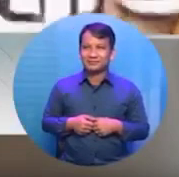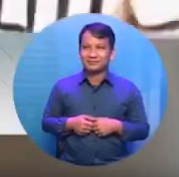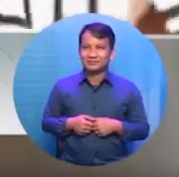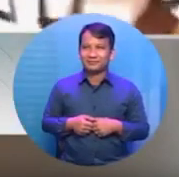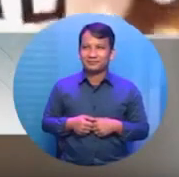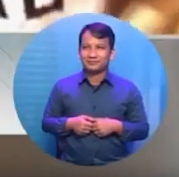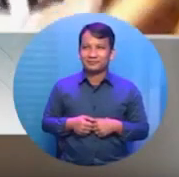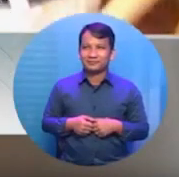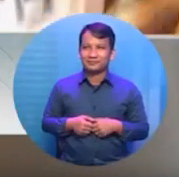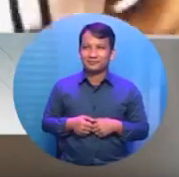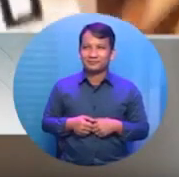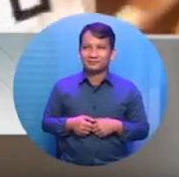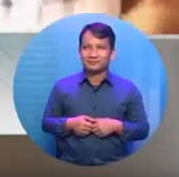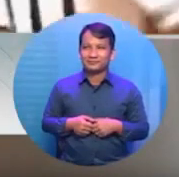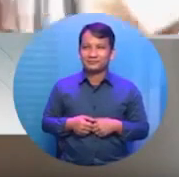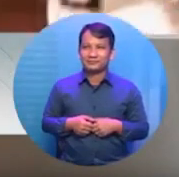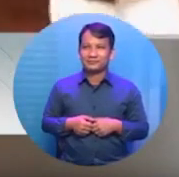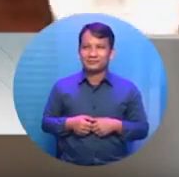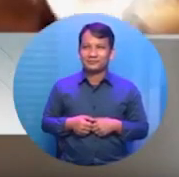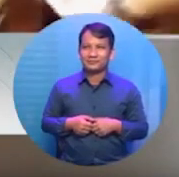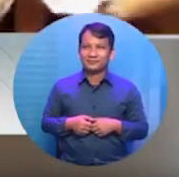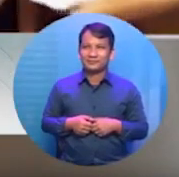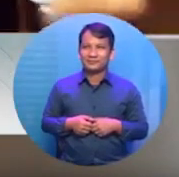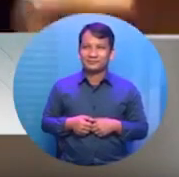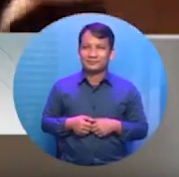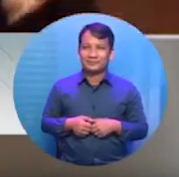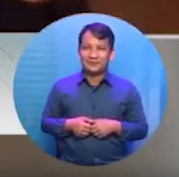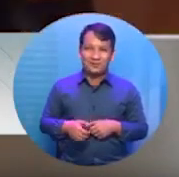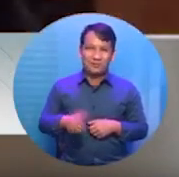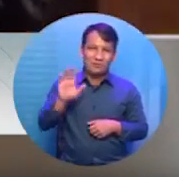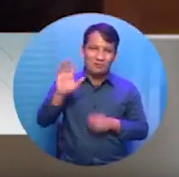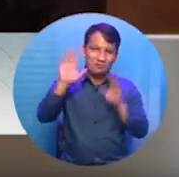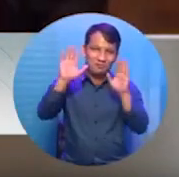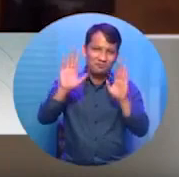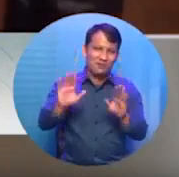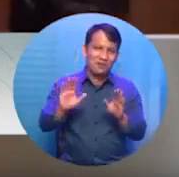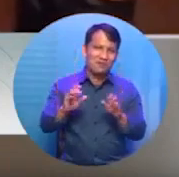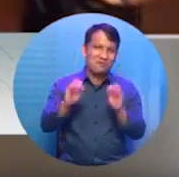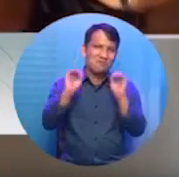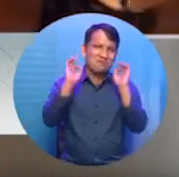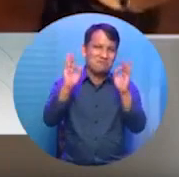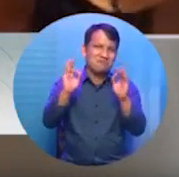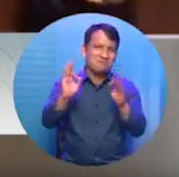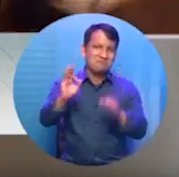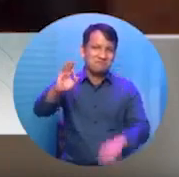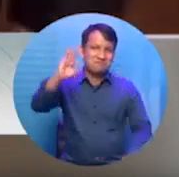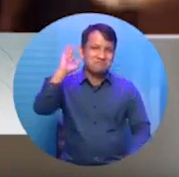Okay, yung panganay. Right. Very impressive. Talaga naman.